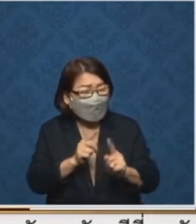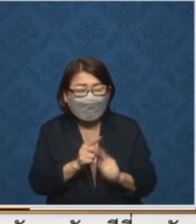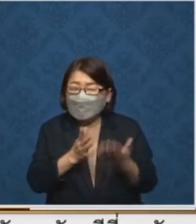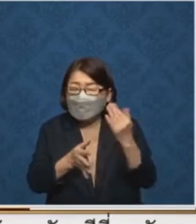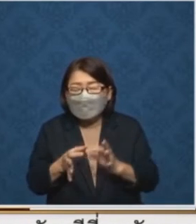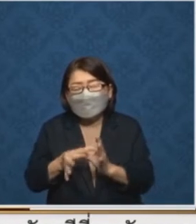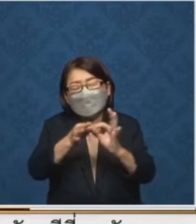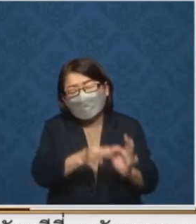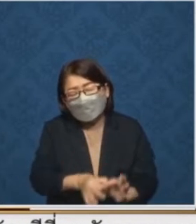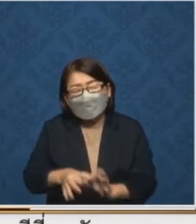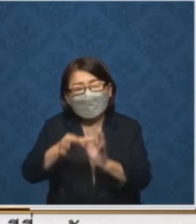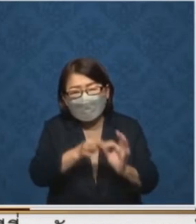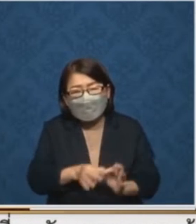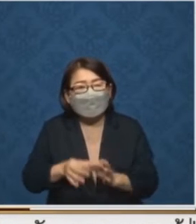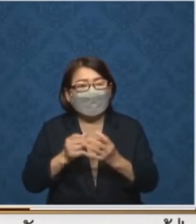ですね